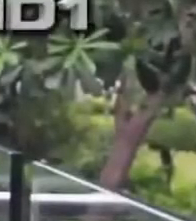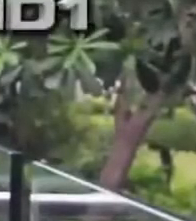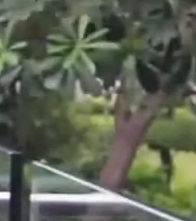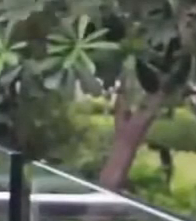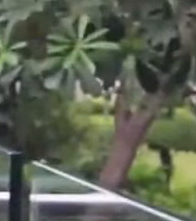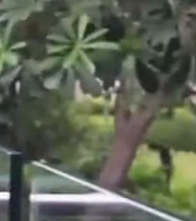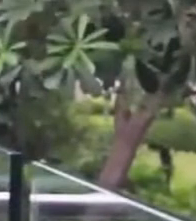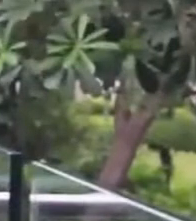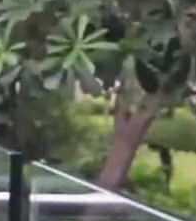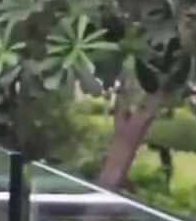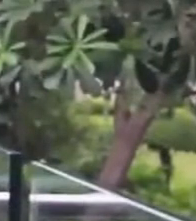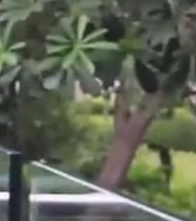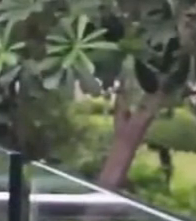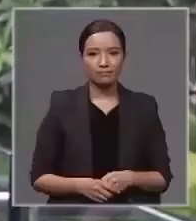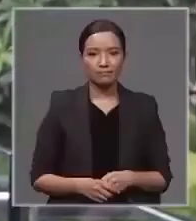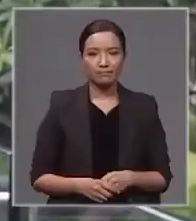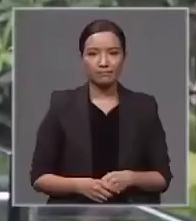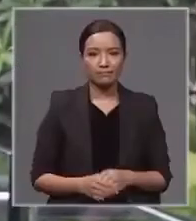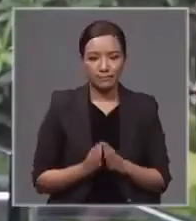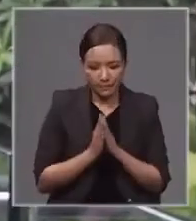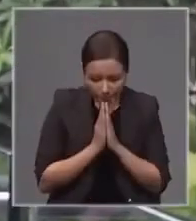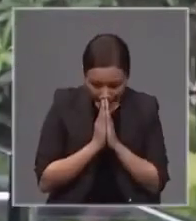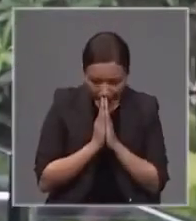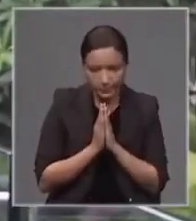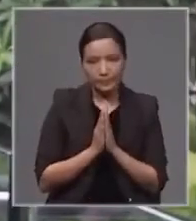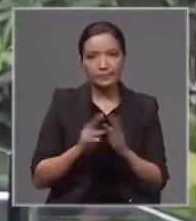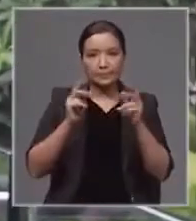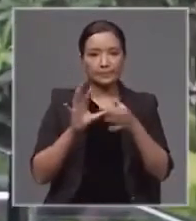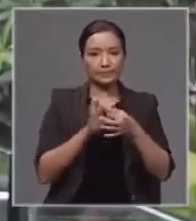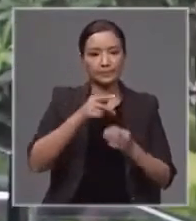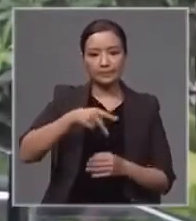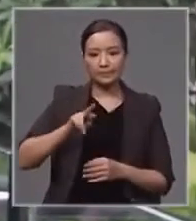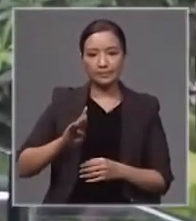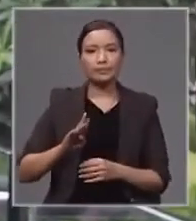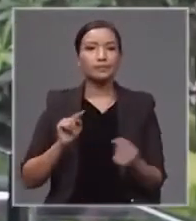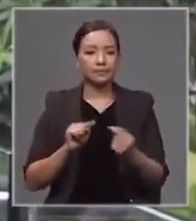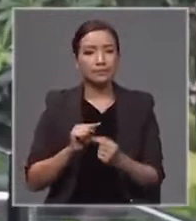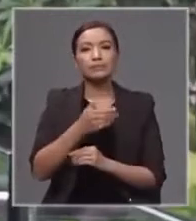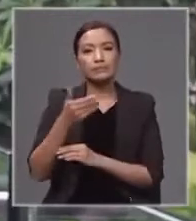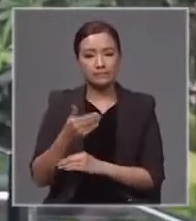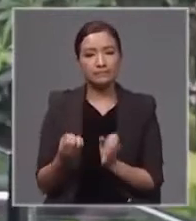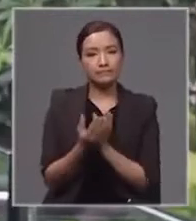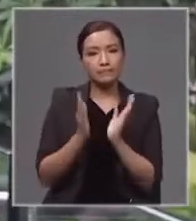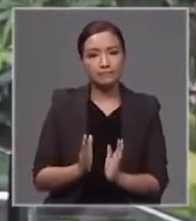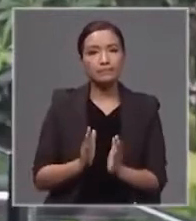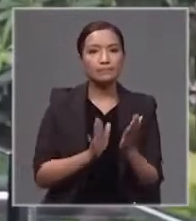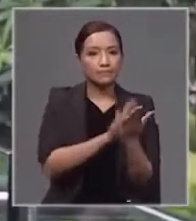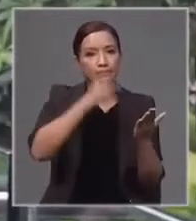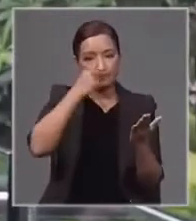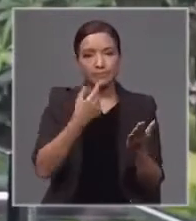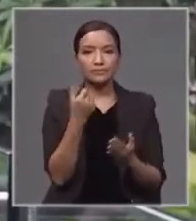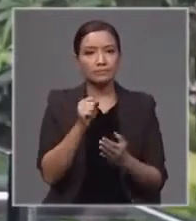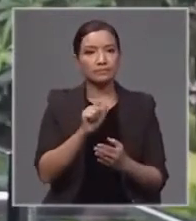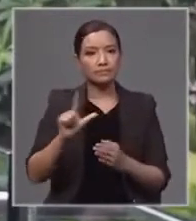วัสดีครับนี่คือเดินหน้าประเทศไทยเรื่องของการใช้งานพรบหลักประกันสุขภาพแห่งชาติซึ่งมีผลกระทบกับผู้คนในประเทศหลายสิบล้าน